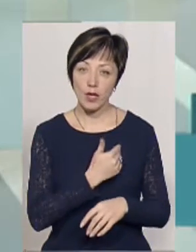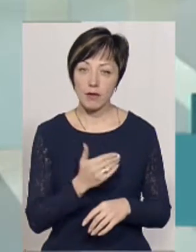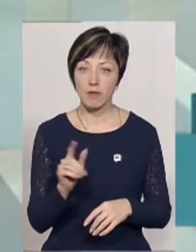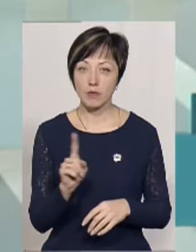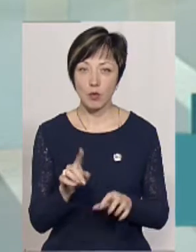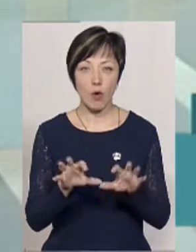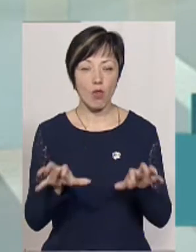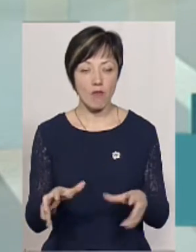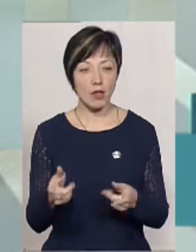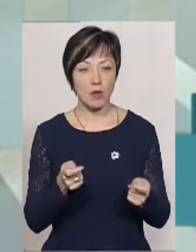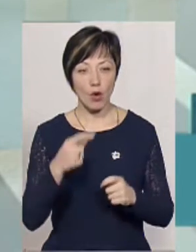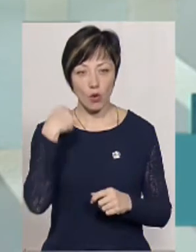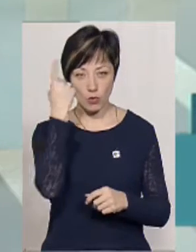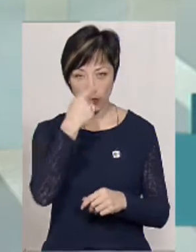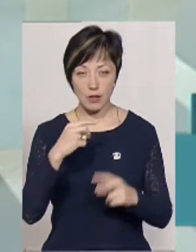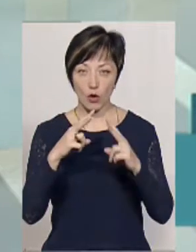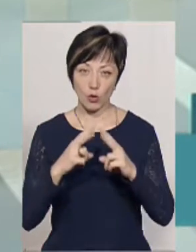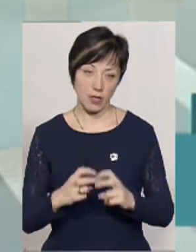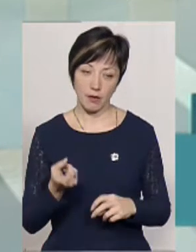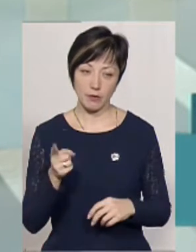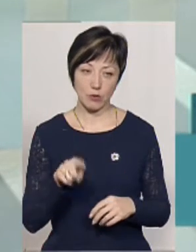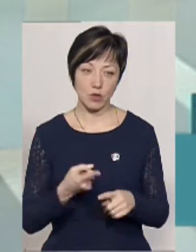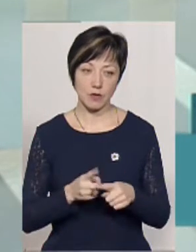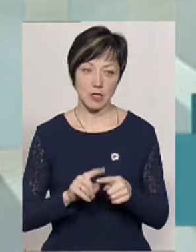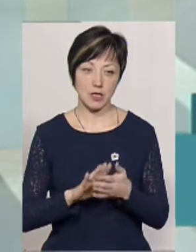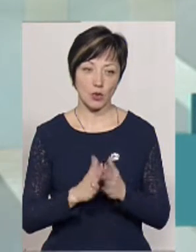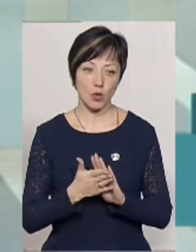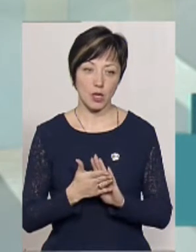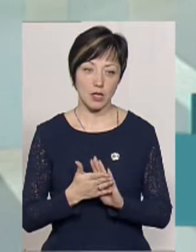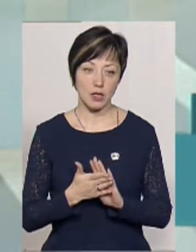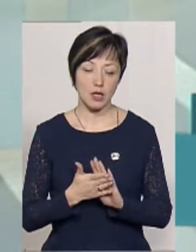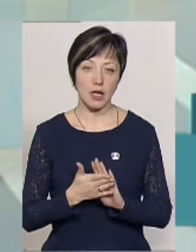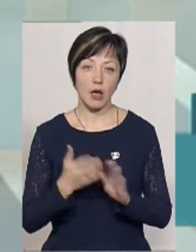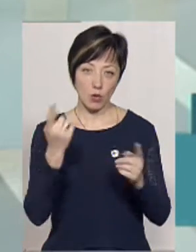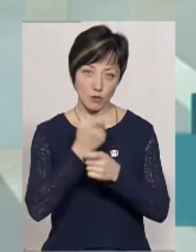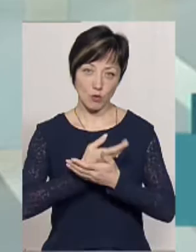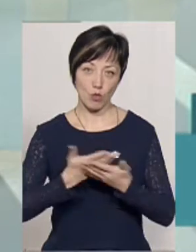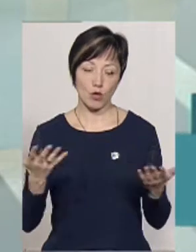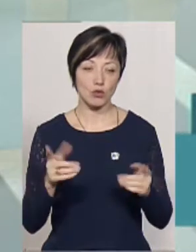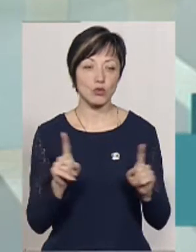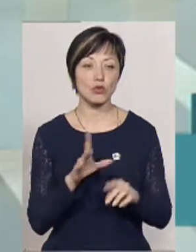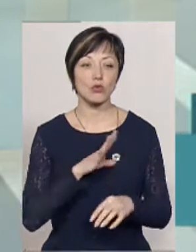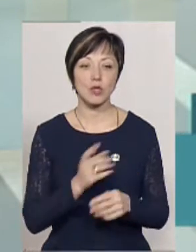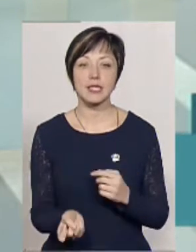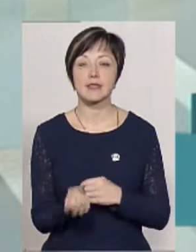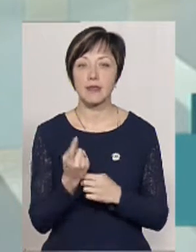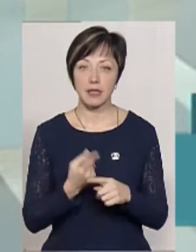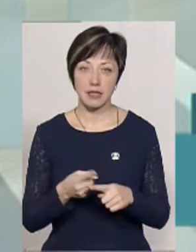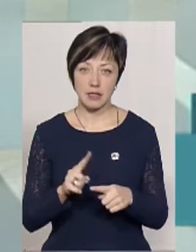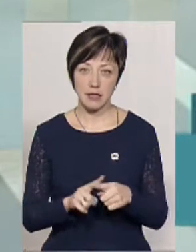щоб голова адміністрації особисто розібрався тоді в цій ситуації і озвучив публічно, що ж було, ну, звідки